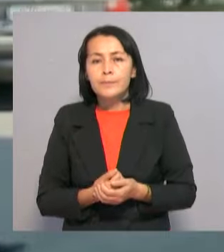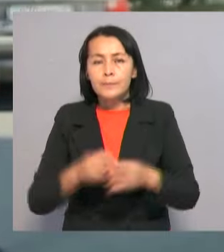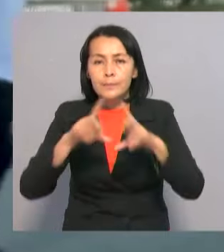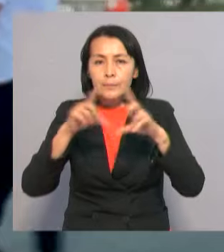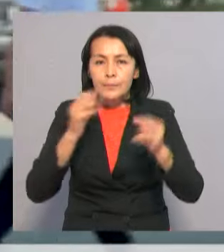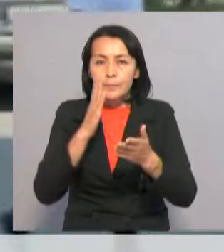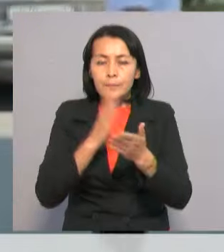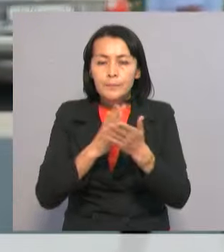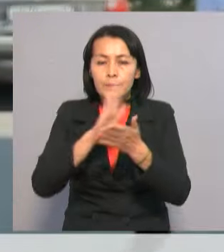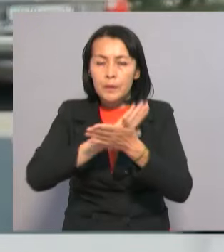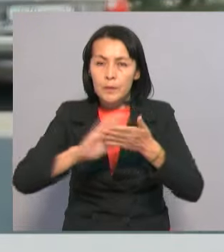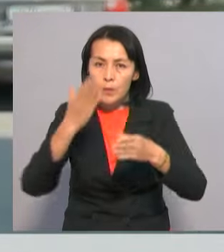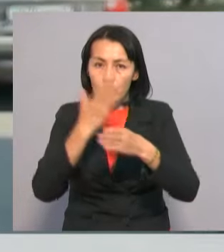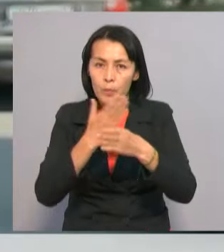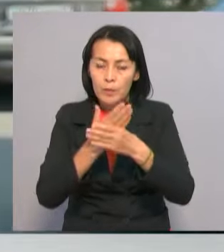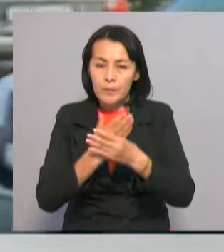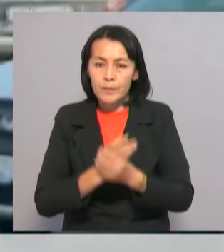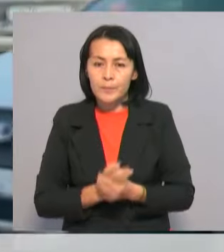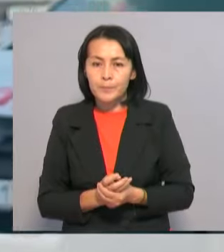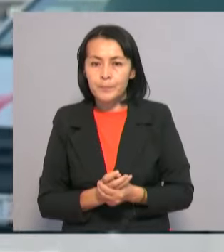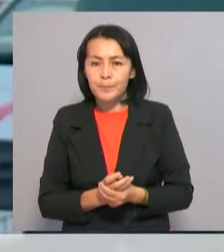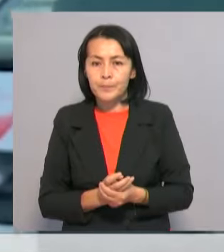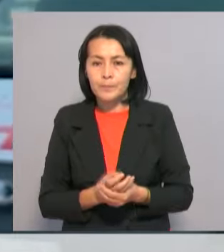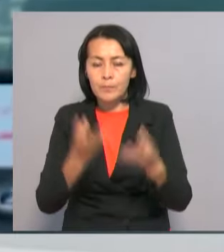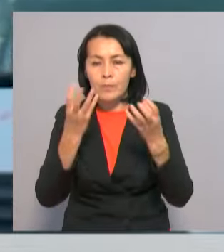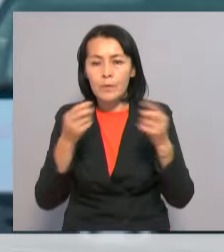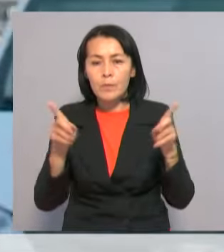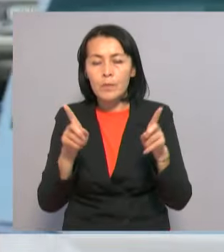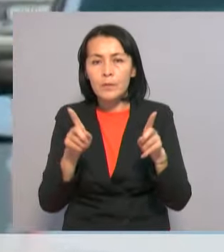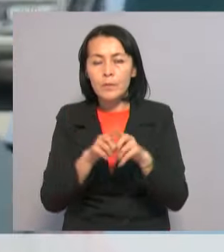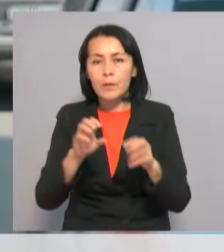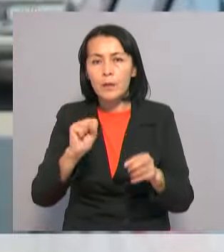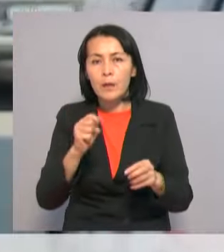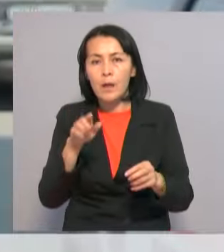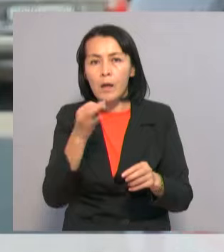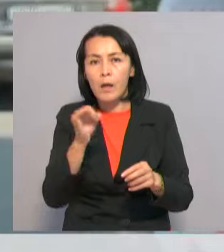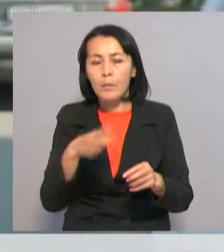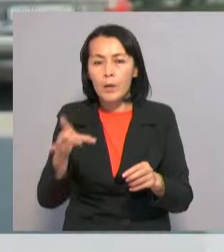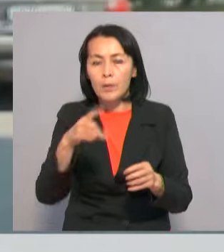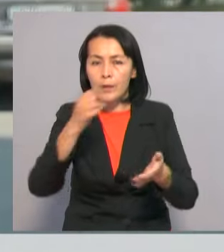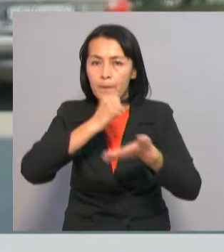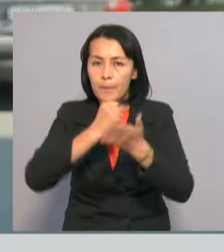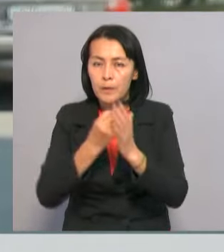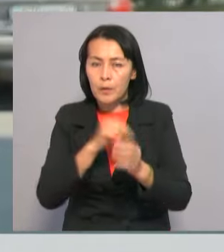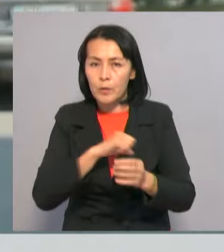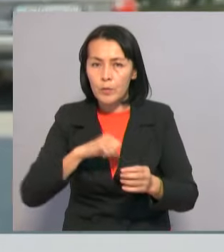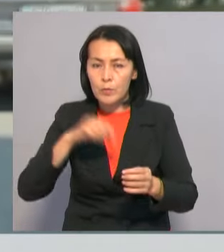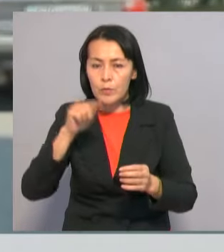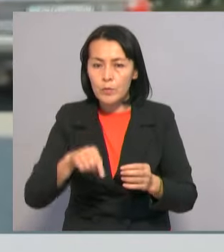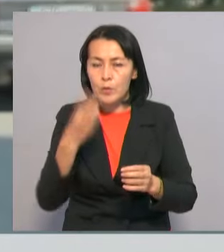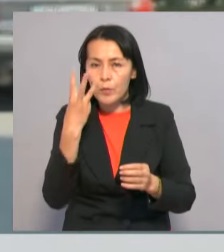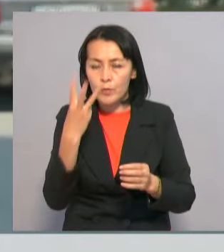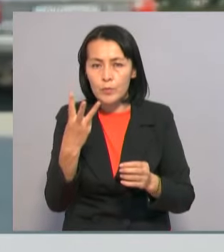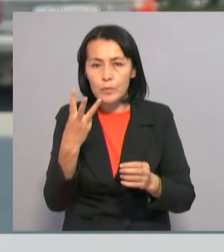тазалап жатыр, жәрдем беріп жатыр. Сонымен қатар бізде осы Абай ауданына бекітілген өзі